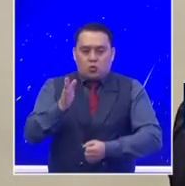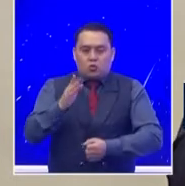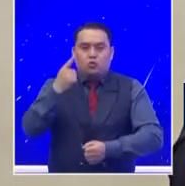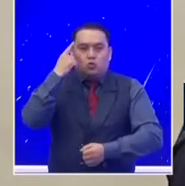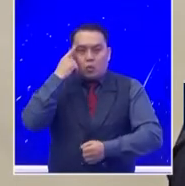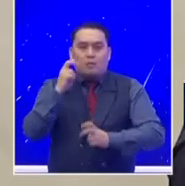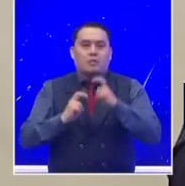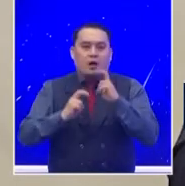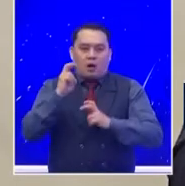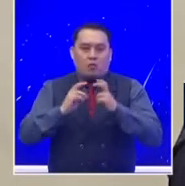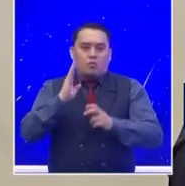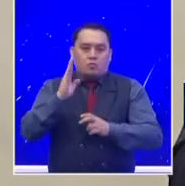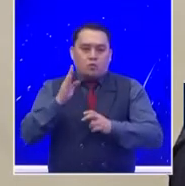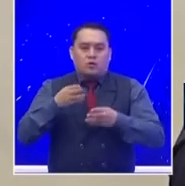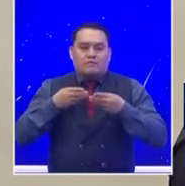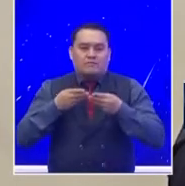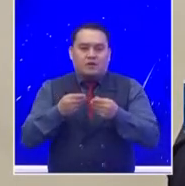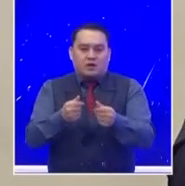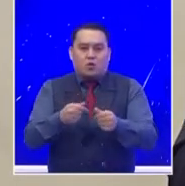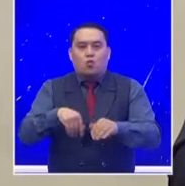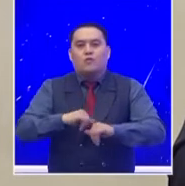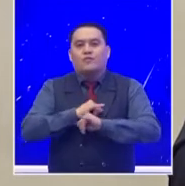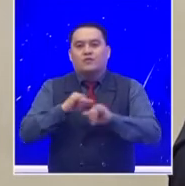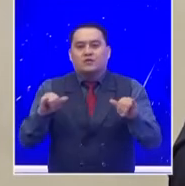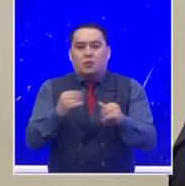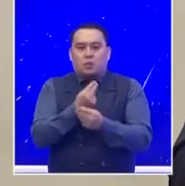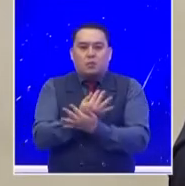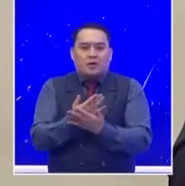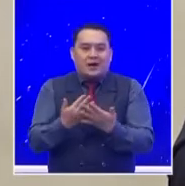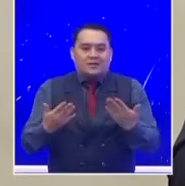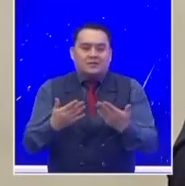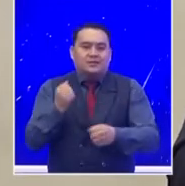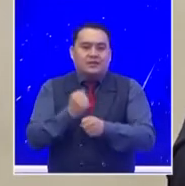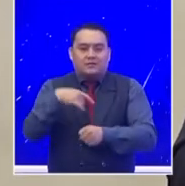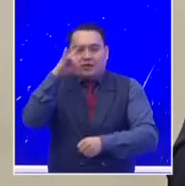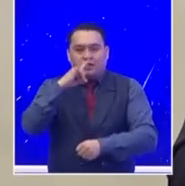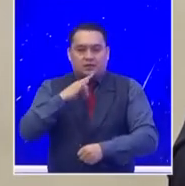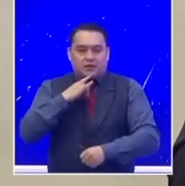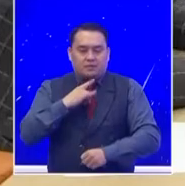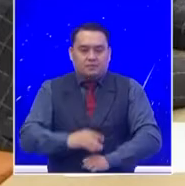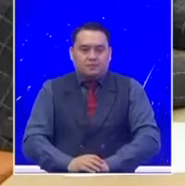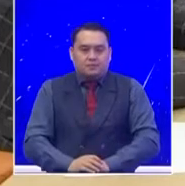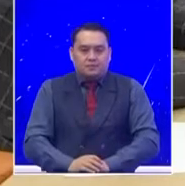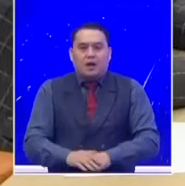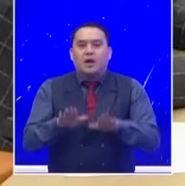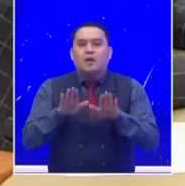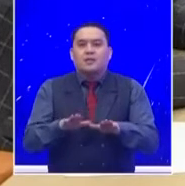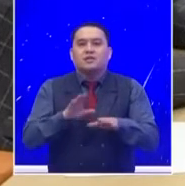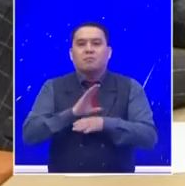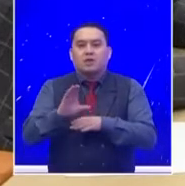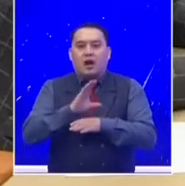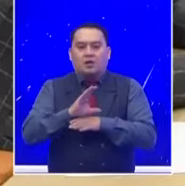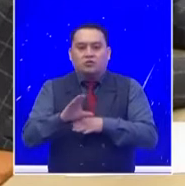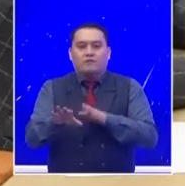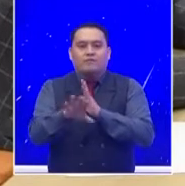что это предприятие окажет существенное влияние на увеличение продуктов с маркой «Сделано в Казахстане». Место производства